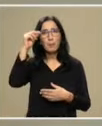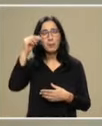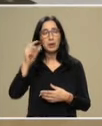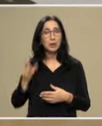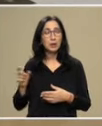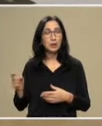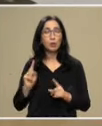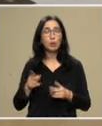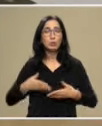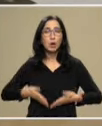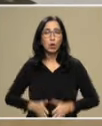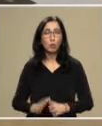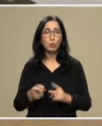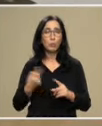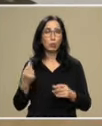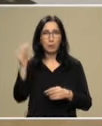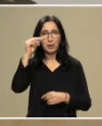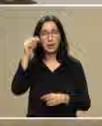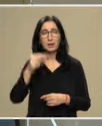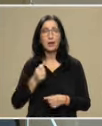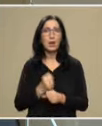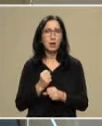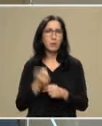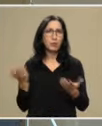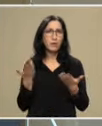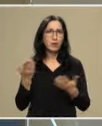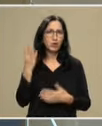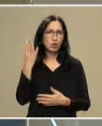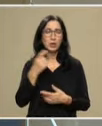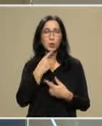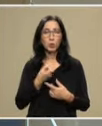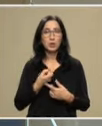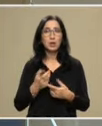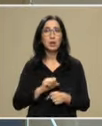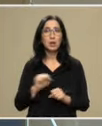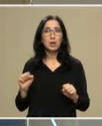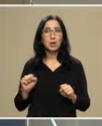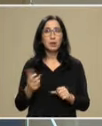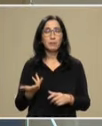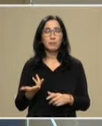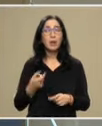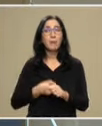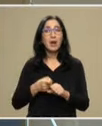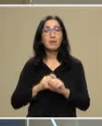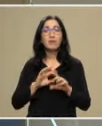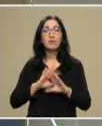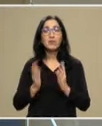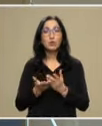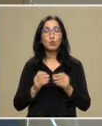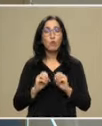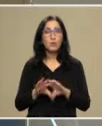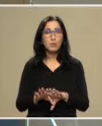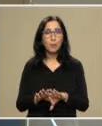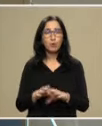са си родом от България. Работя тук вече от 4 години и правя всичко възможно, за